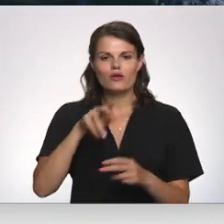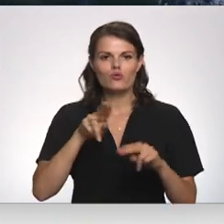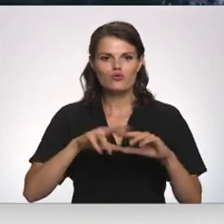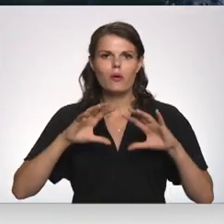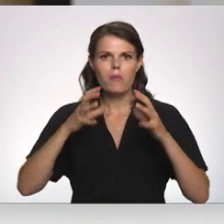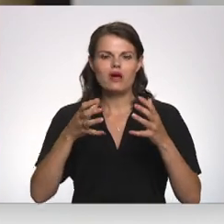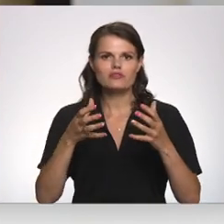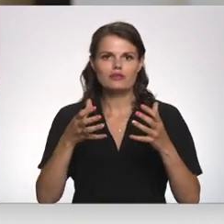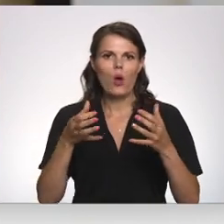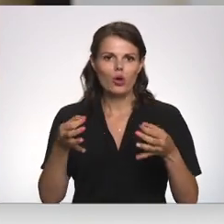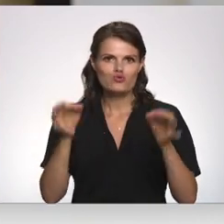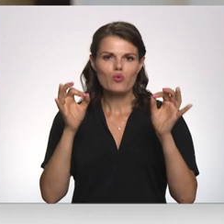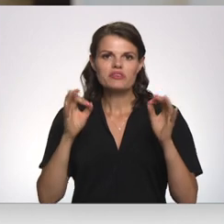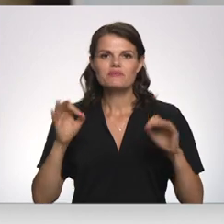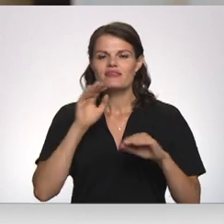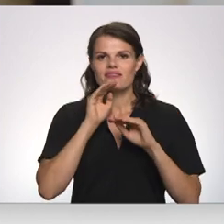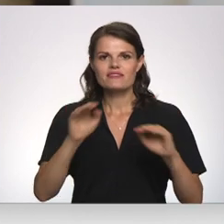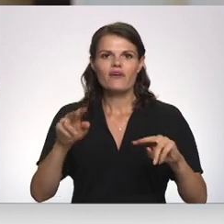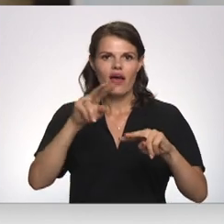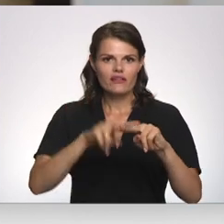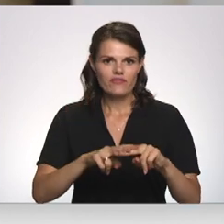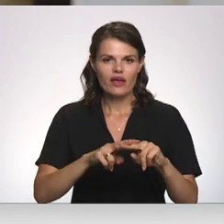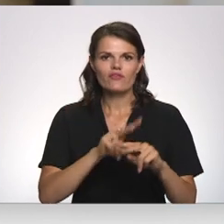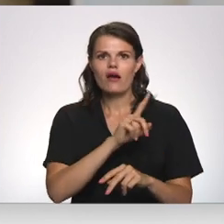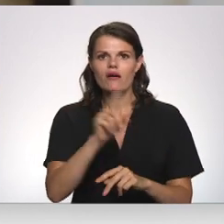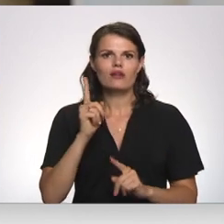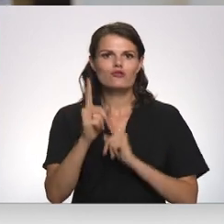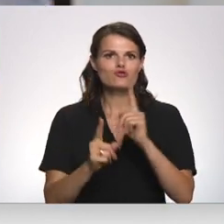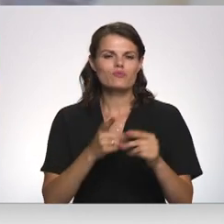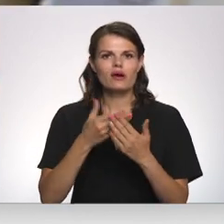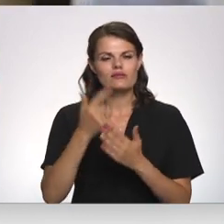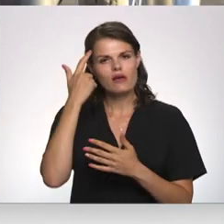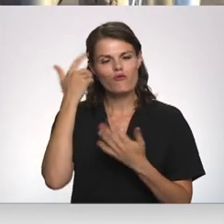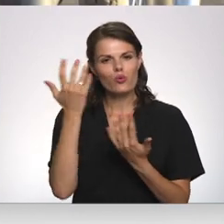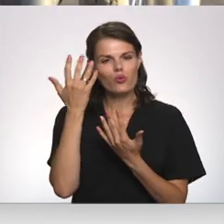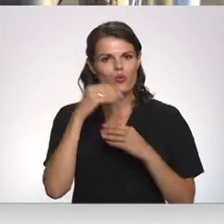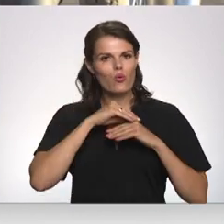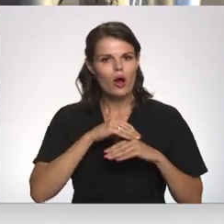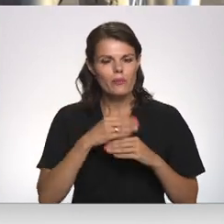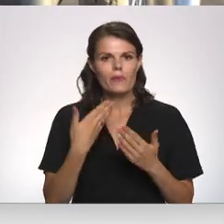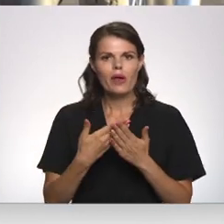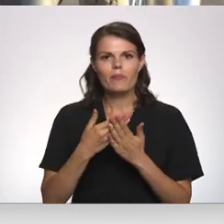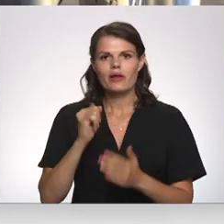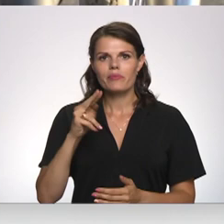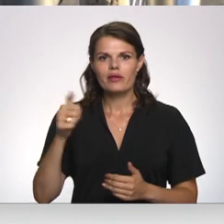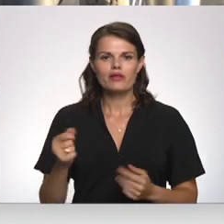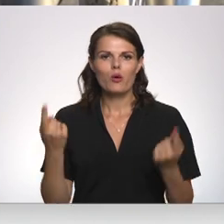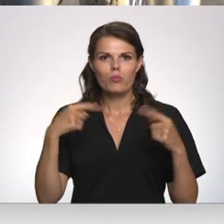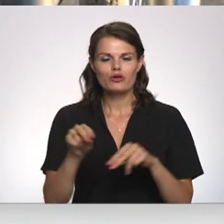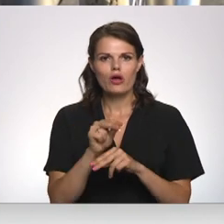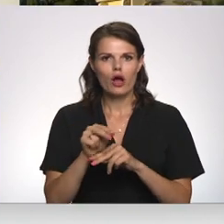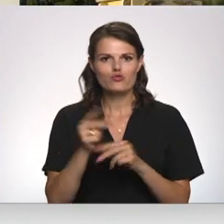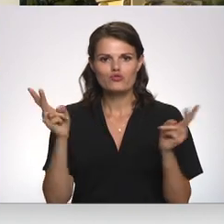nozīmes svētvieta. Svētku laikā un arī ārpus tiem katrs šurp nāk ar kādu savu nodomu. Piemēram, Inga pašlaik atgūstas no negadījuma